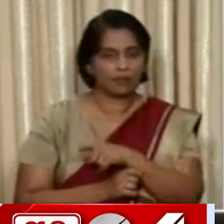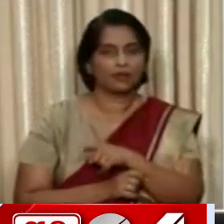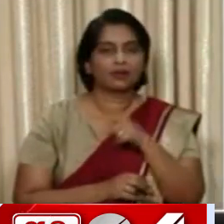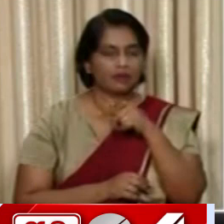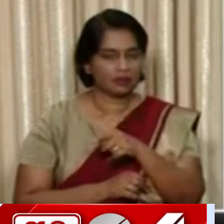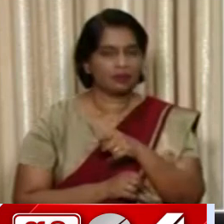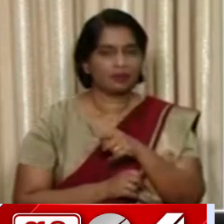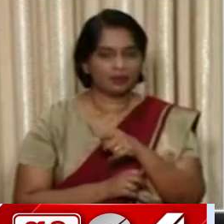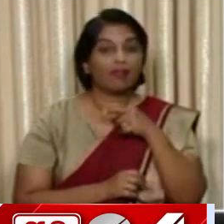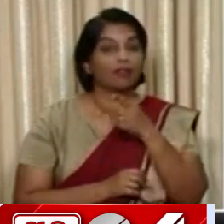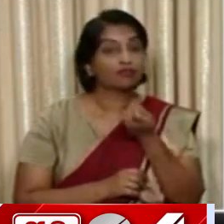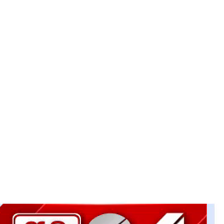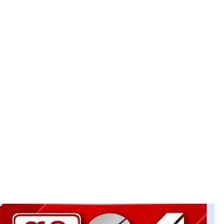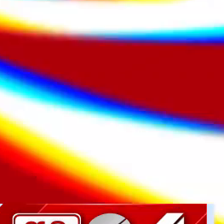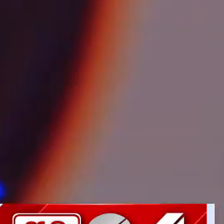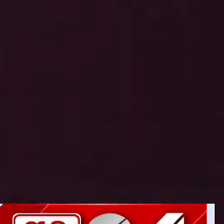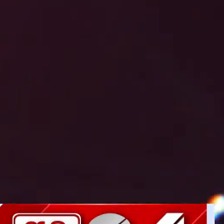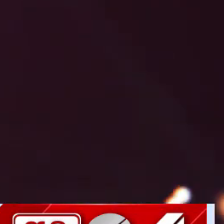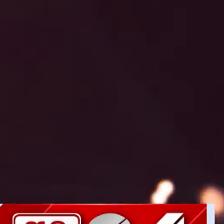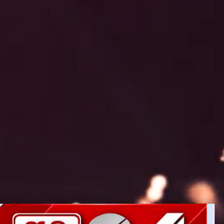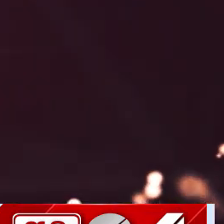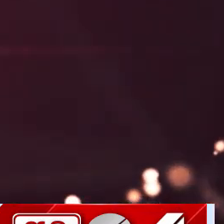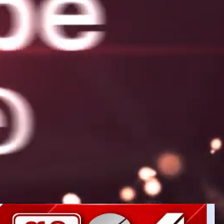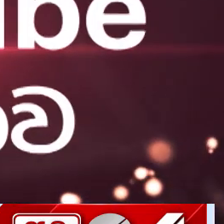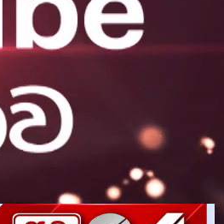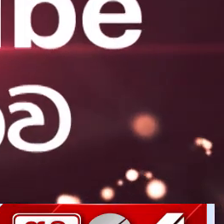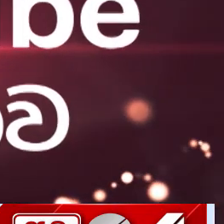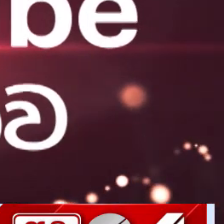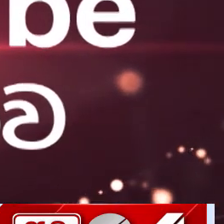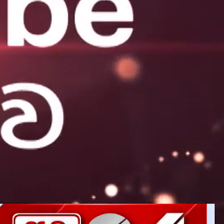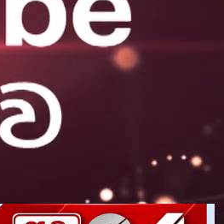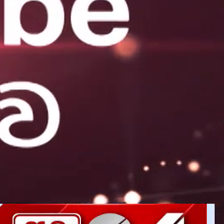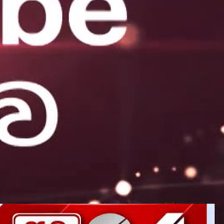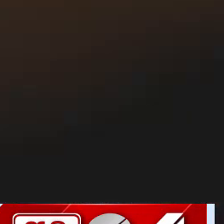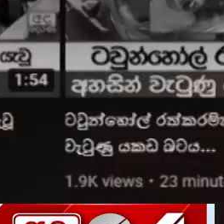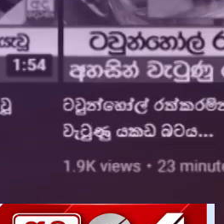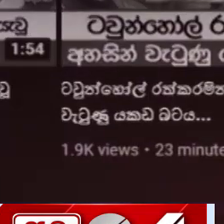මේ තමුන්නාසිට මේක සොයා ගන්න පුළුවන් වෙනවා අද දෙරණ YouTube